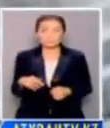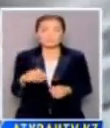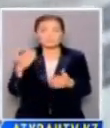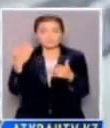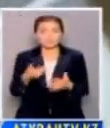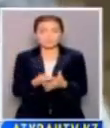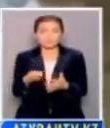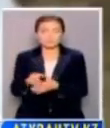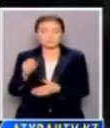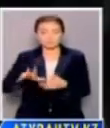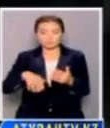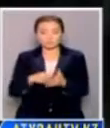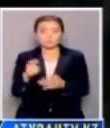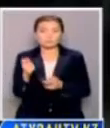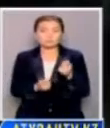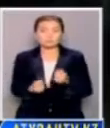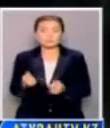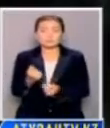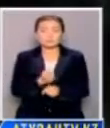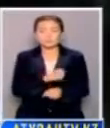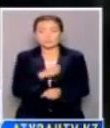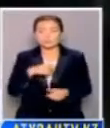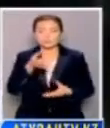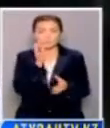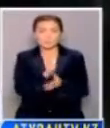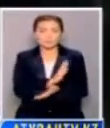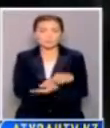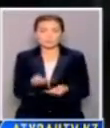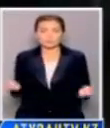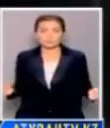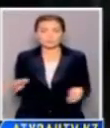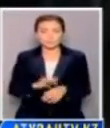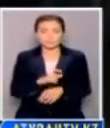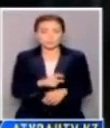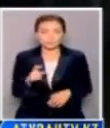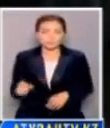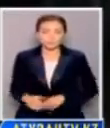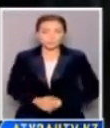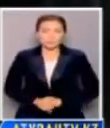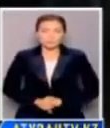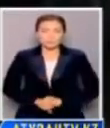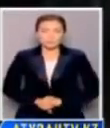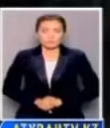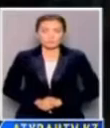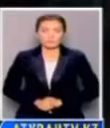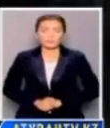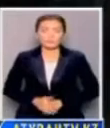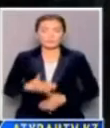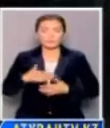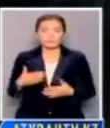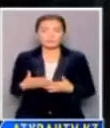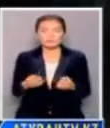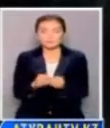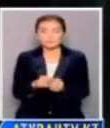невестка, в апреле месяце дали приплод. Мы и сами пьем и бесплатно даем заболевшим и своим родственникам. Они выражают нам